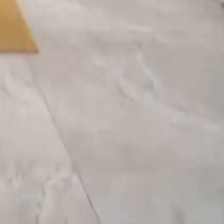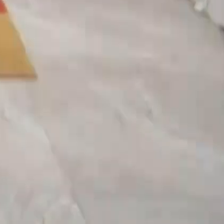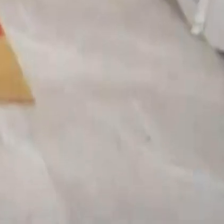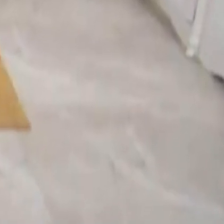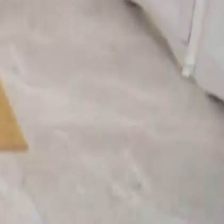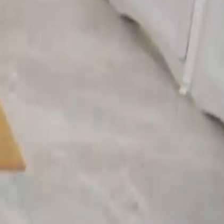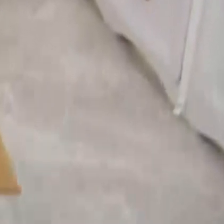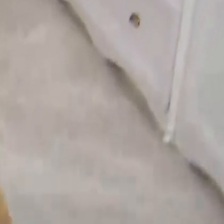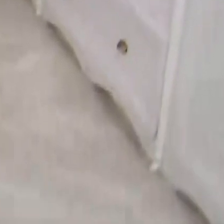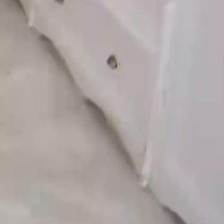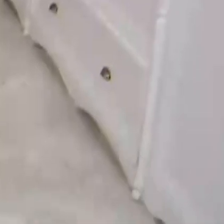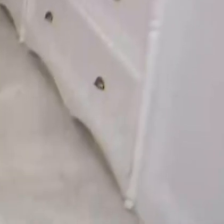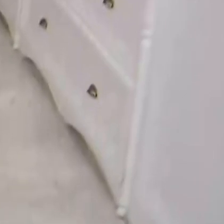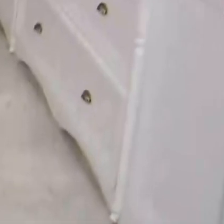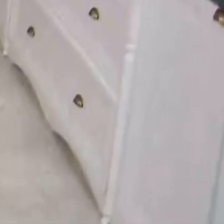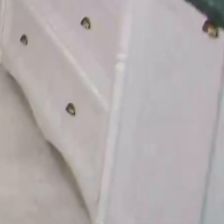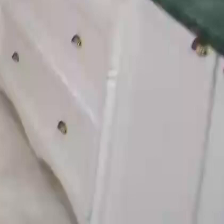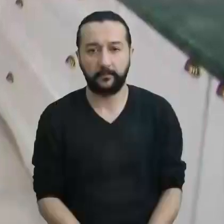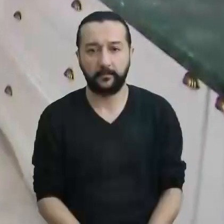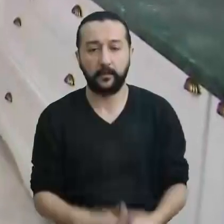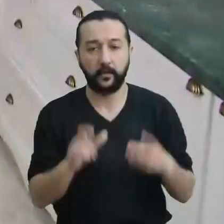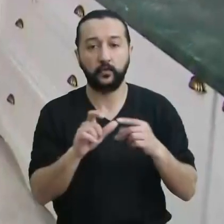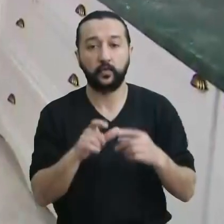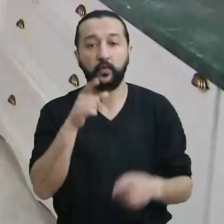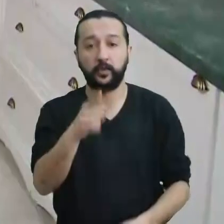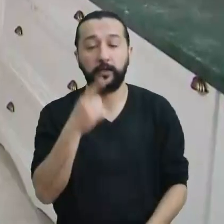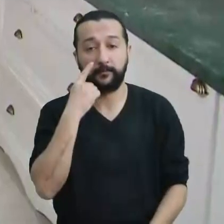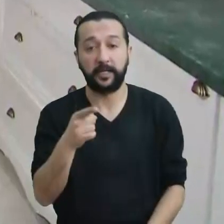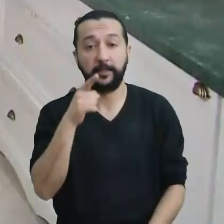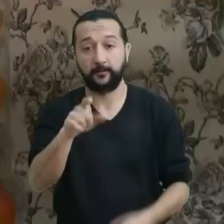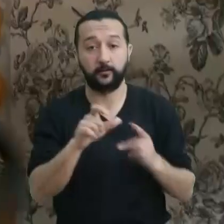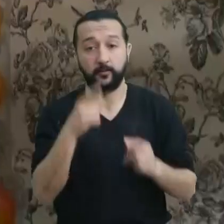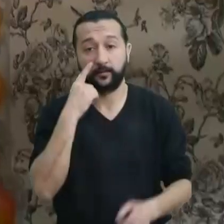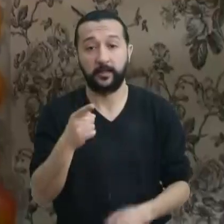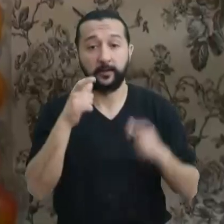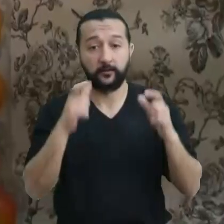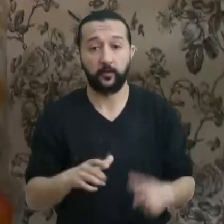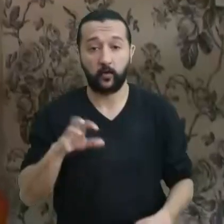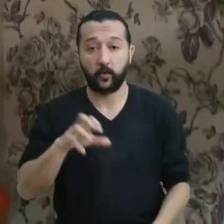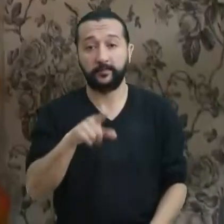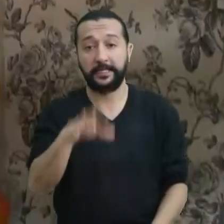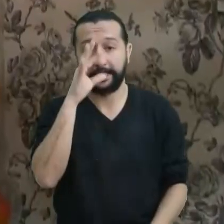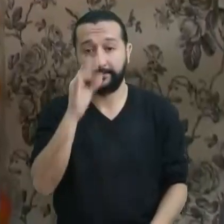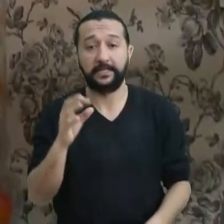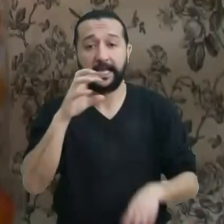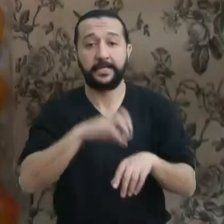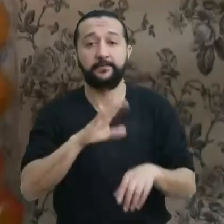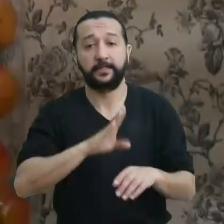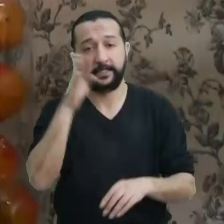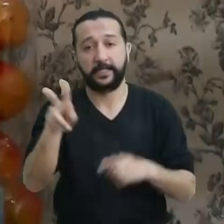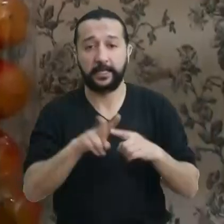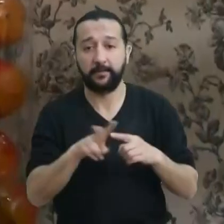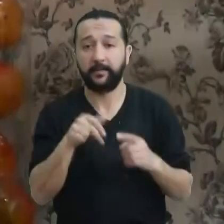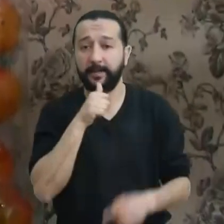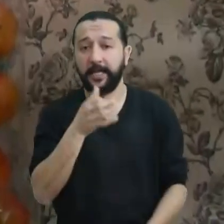Meryem tezgahın üstüne oturmuş. Şükrü. Bak Şükrü. Şu örümcek kimseyi ısırmadan ne olur gidip